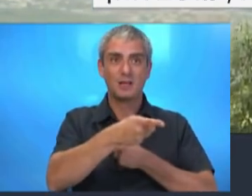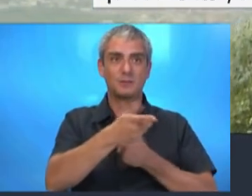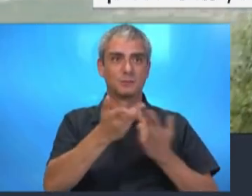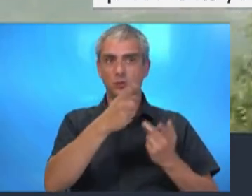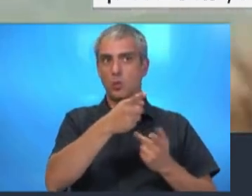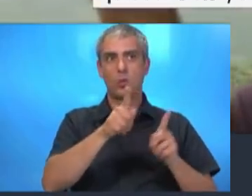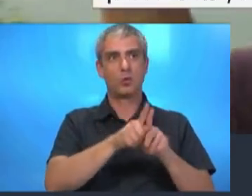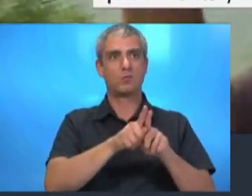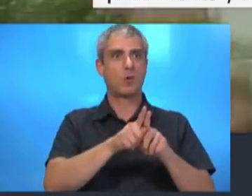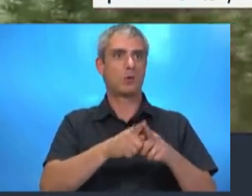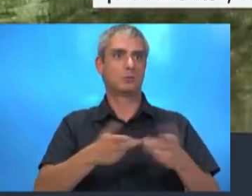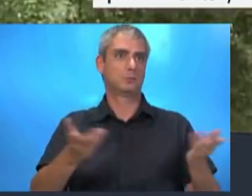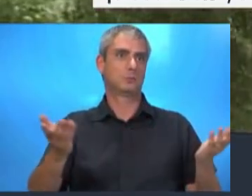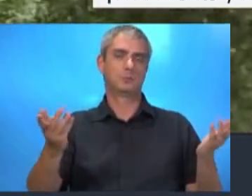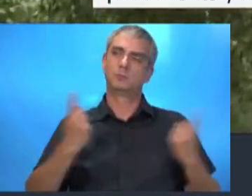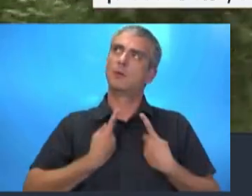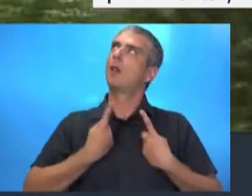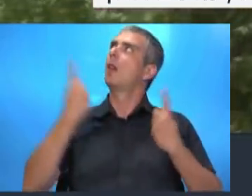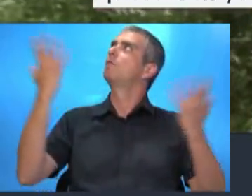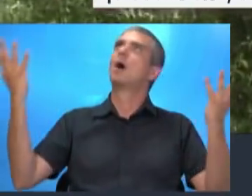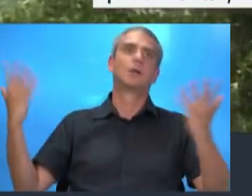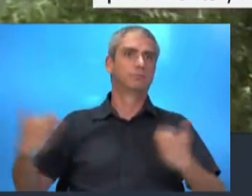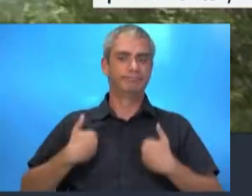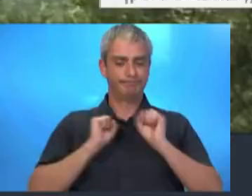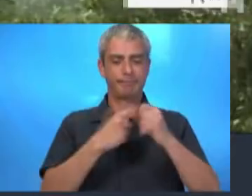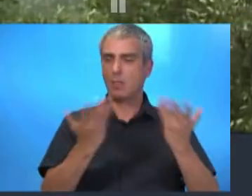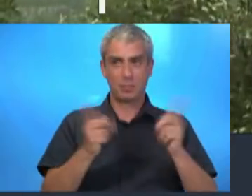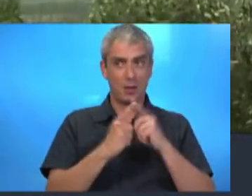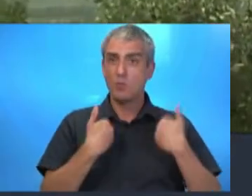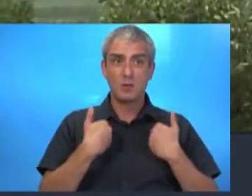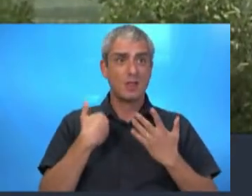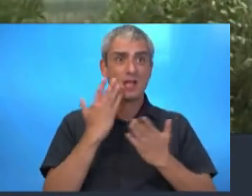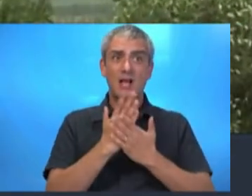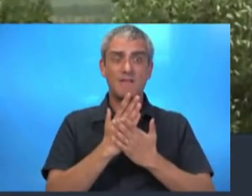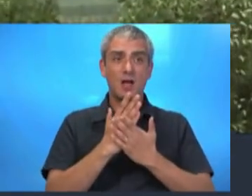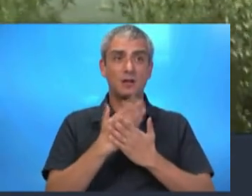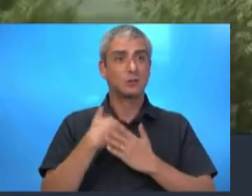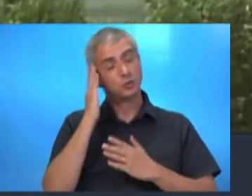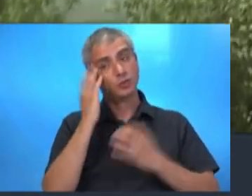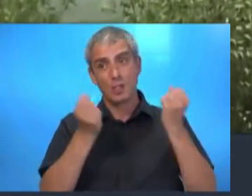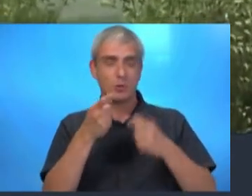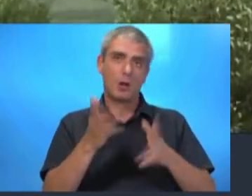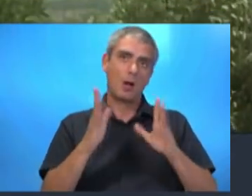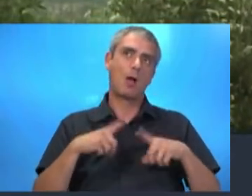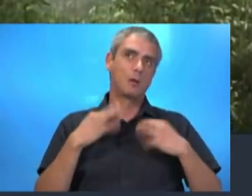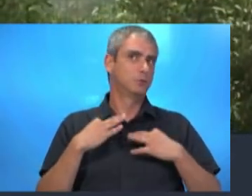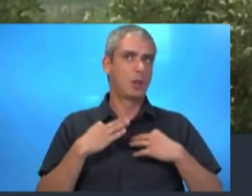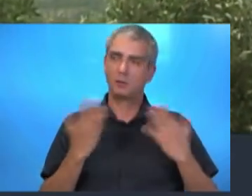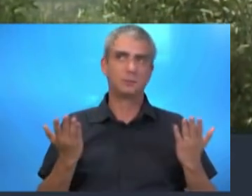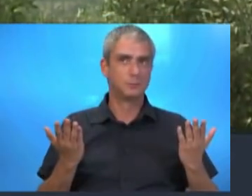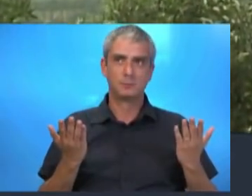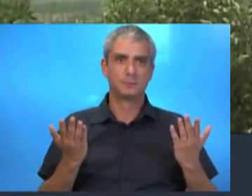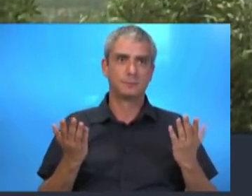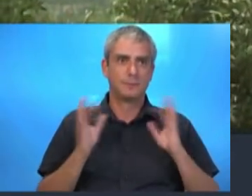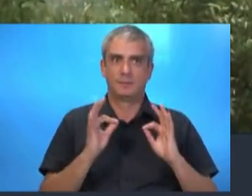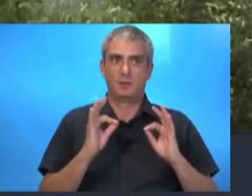בעצם לעצמו בשטח, כמוני, שאני כבר, השינה ברכב זה דרך חיים, ממש